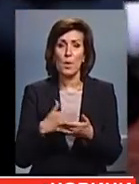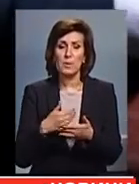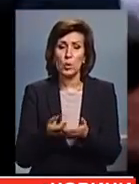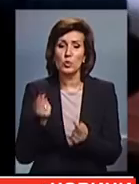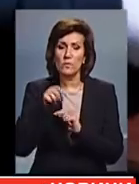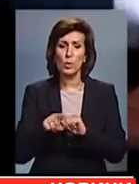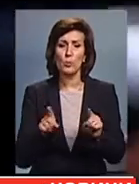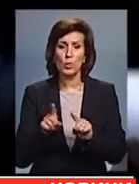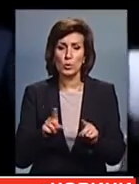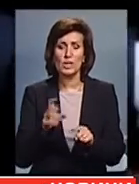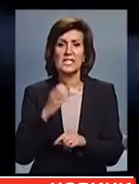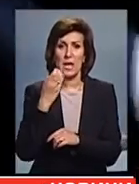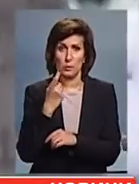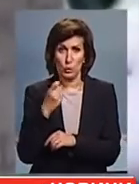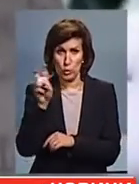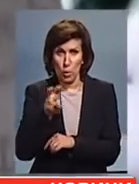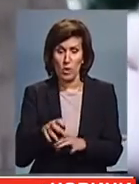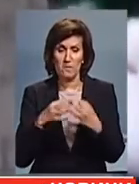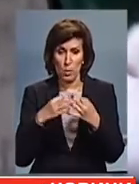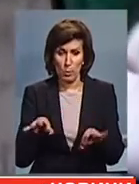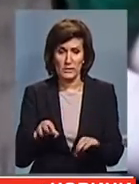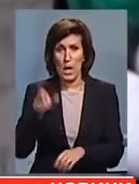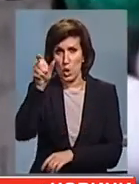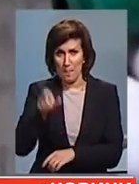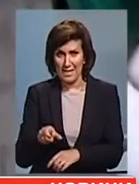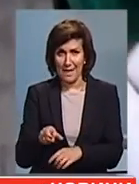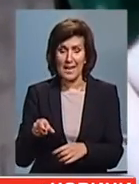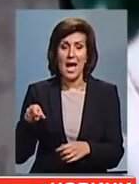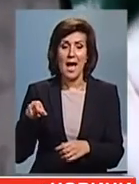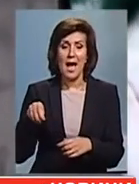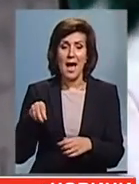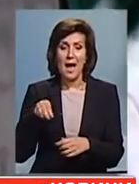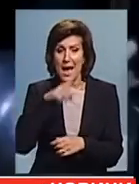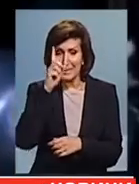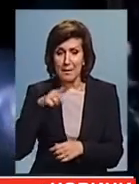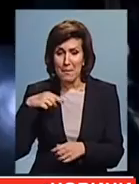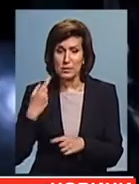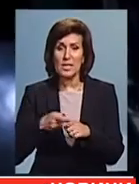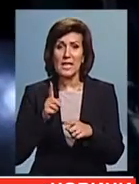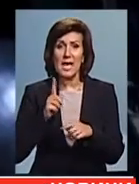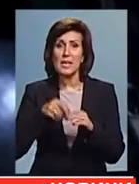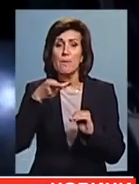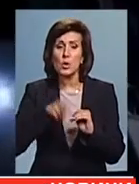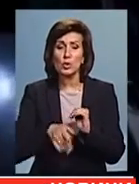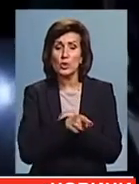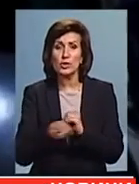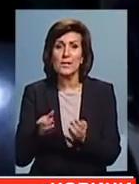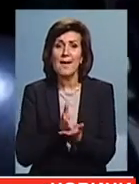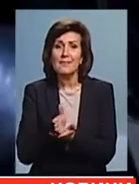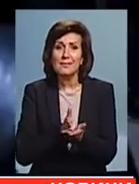підозрюють у тому, що за 100 доларів він пропустив громадянина Азербайджану, який прострочив